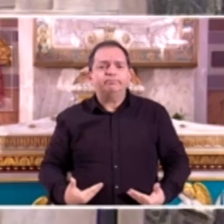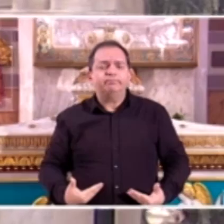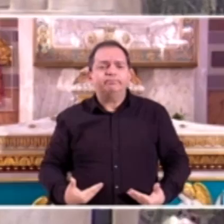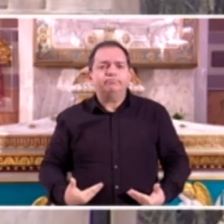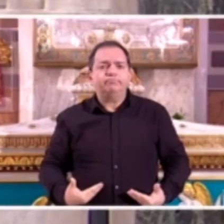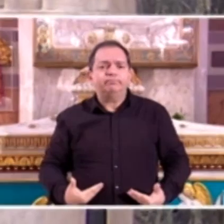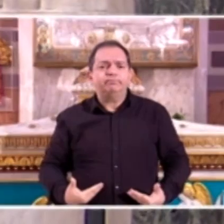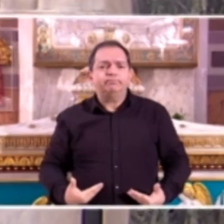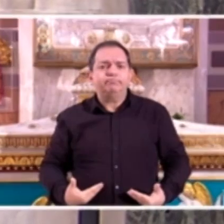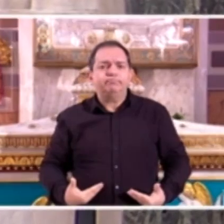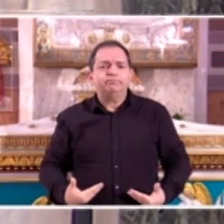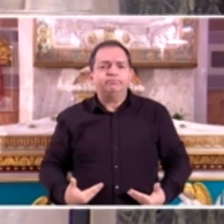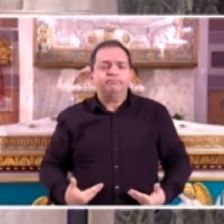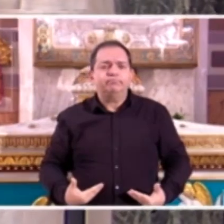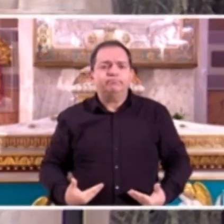αμαρτάνει.